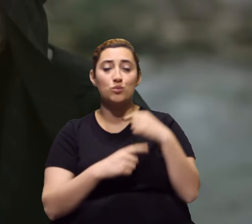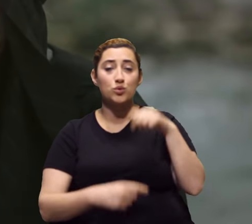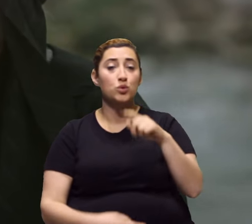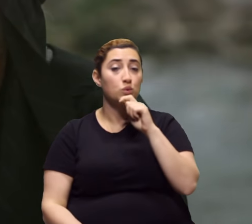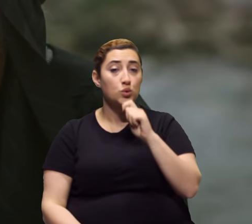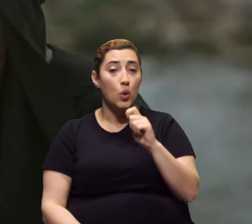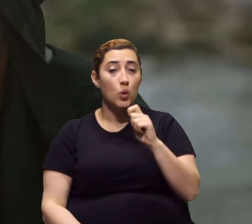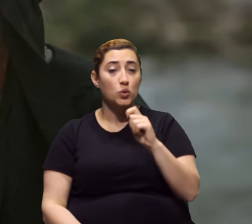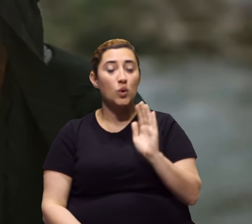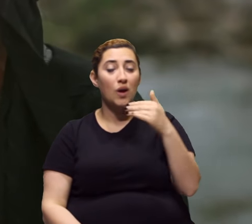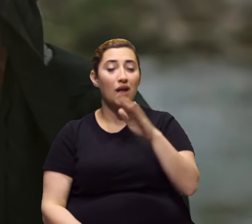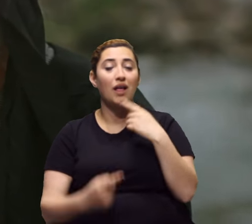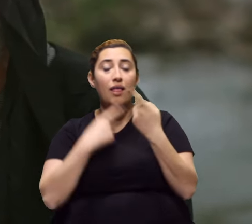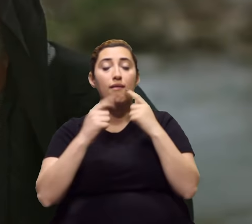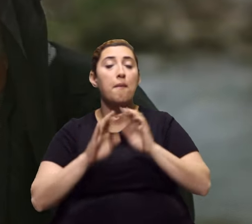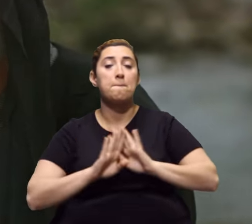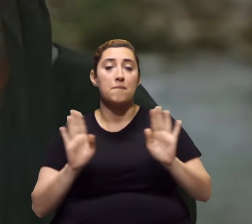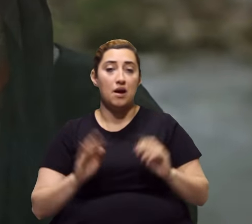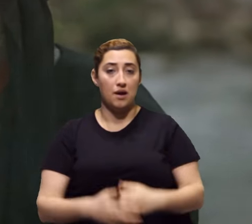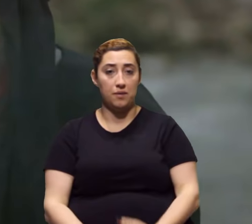bu sözü eğri büğrü söyleme.